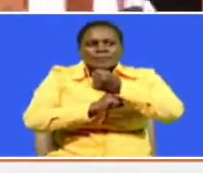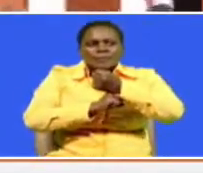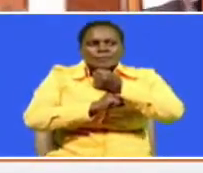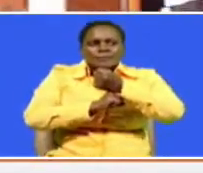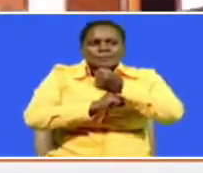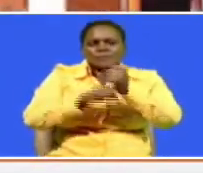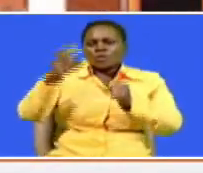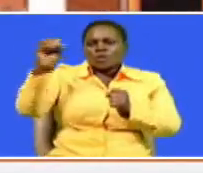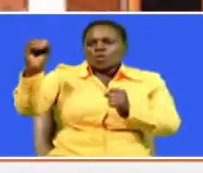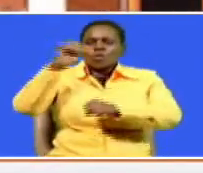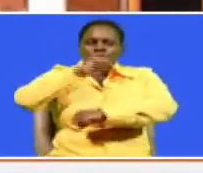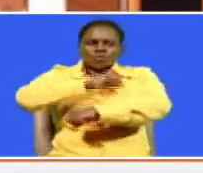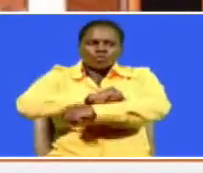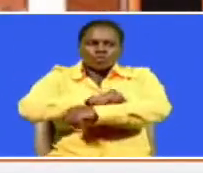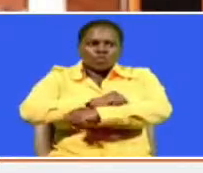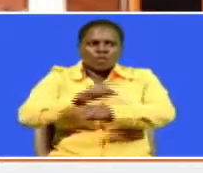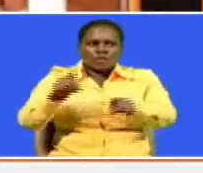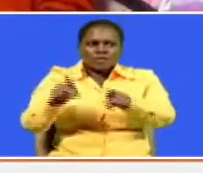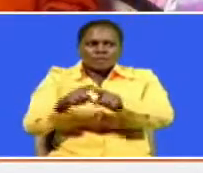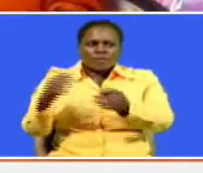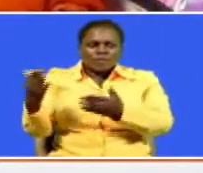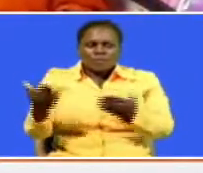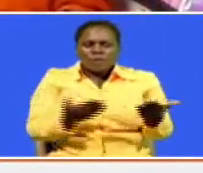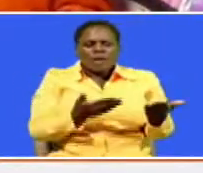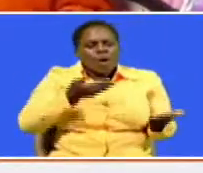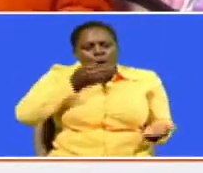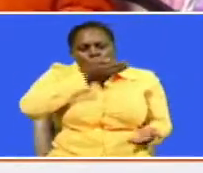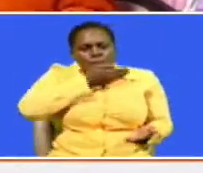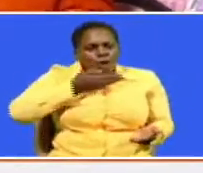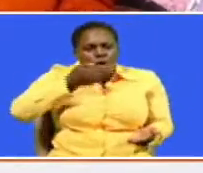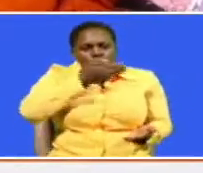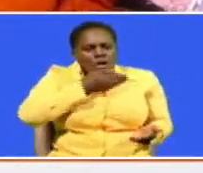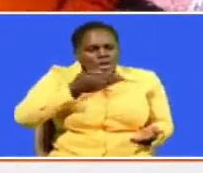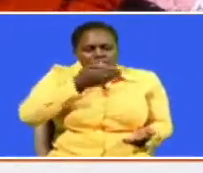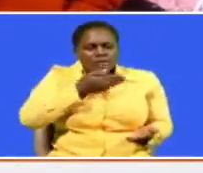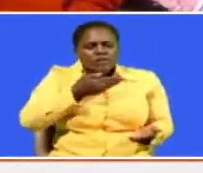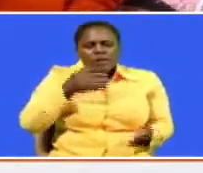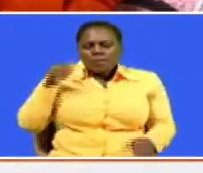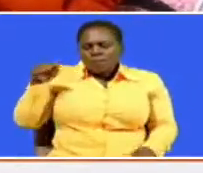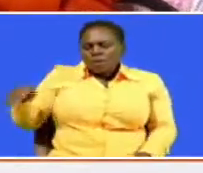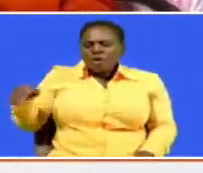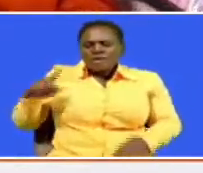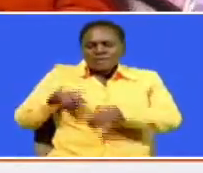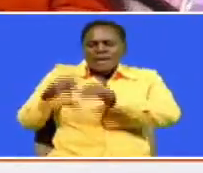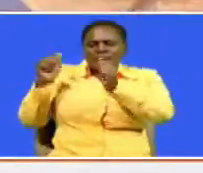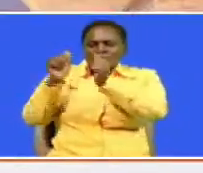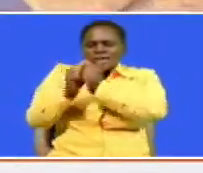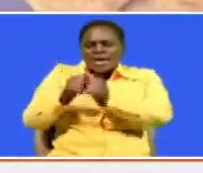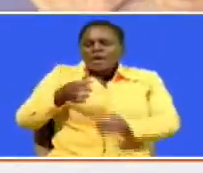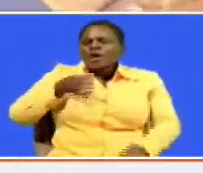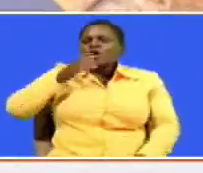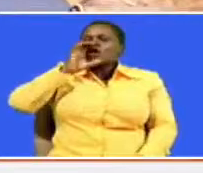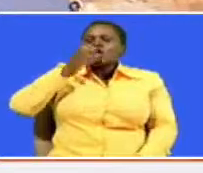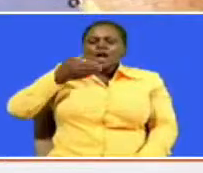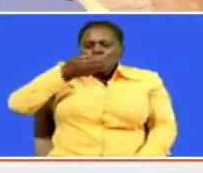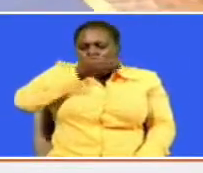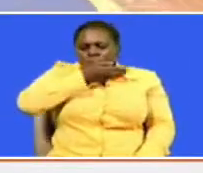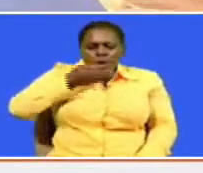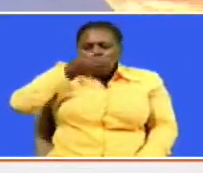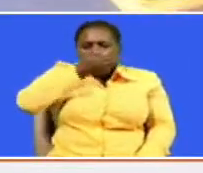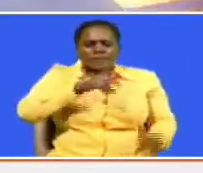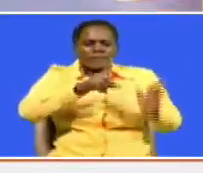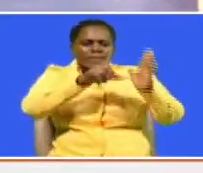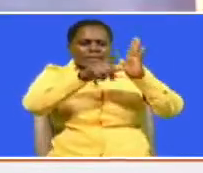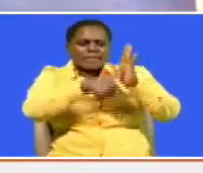Wanafunzi wa chekechea kuna vile wanaletewa unga wa uji. Kwa hivyo asubuhi hapo saa 4 unapata kikombe cha uji, alafu